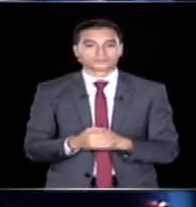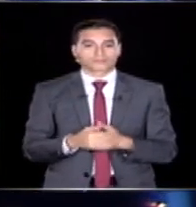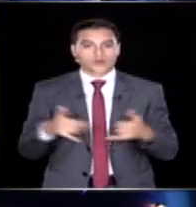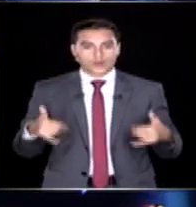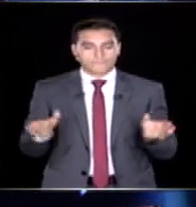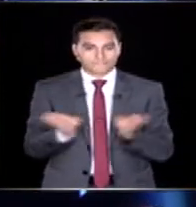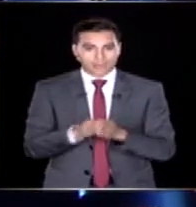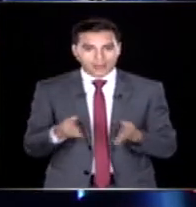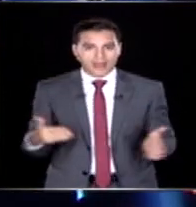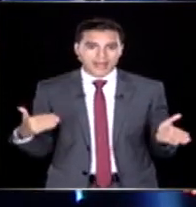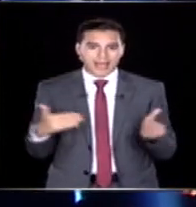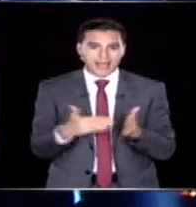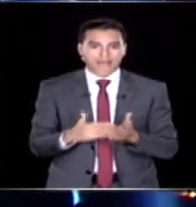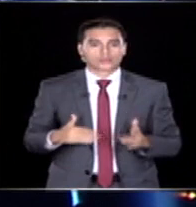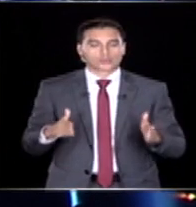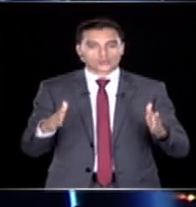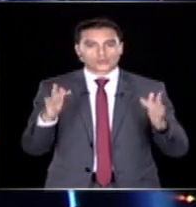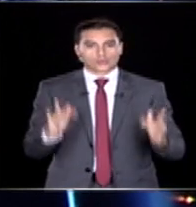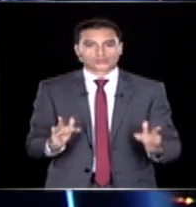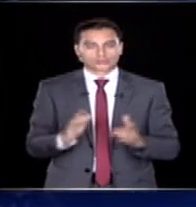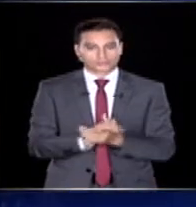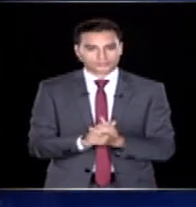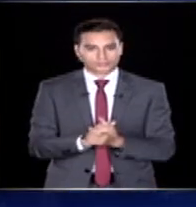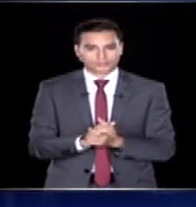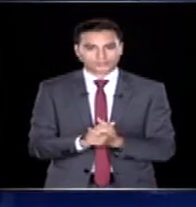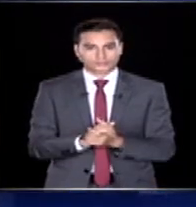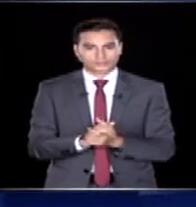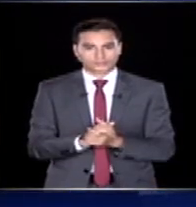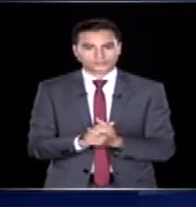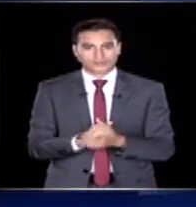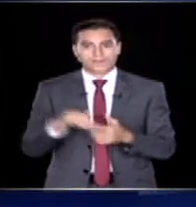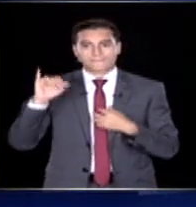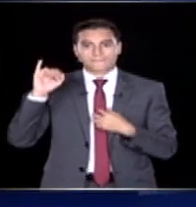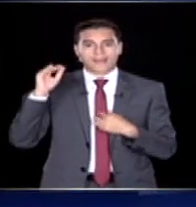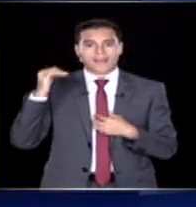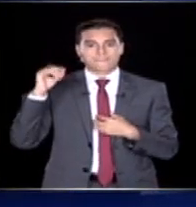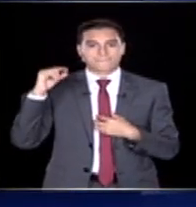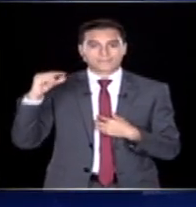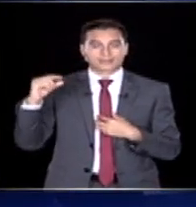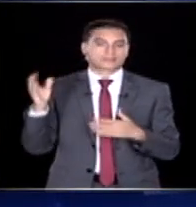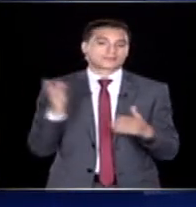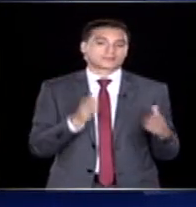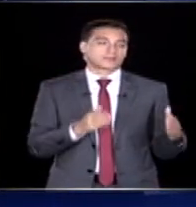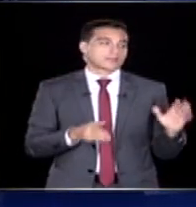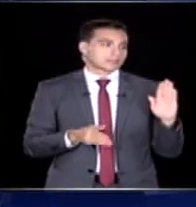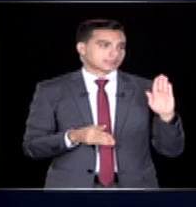هتفضلوا موجودين معايا هنا لغاية لما يتسألوا. محمد وسلمى،